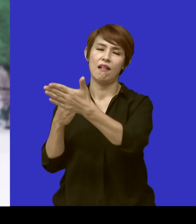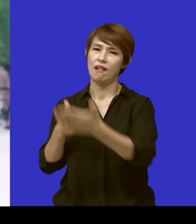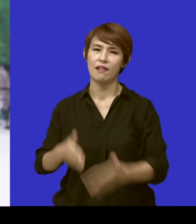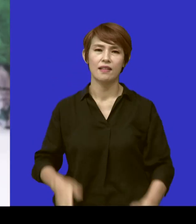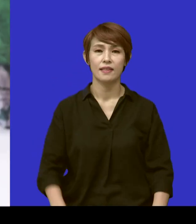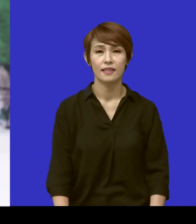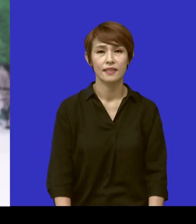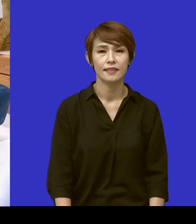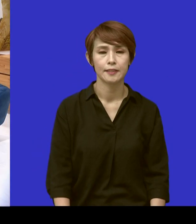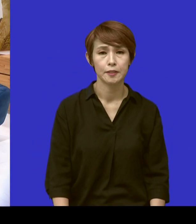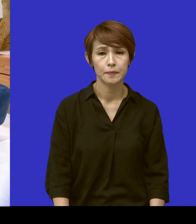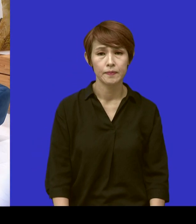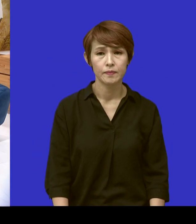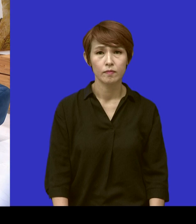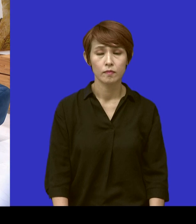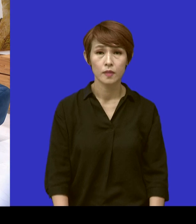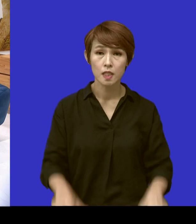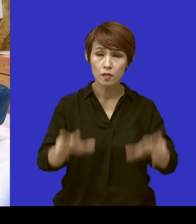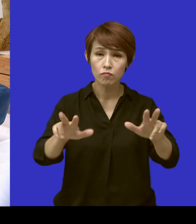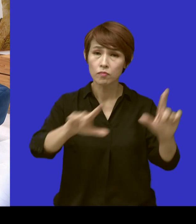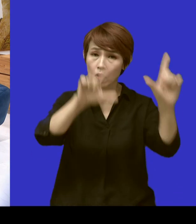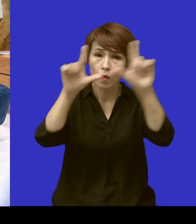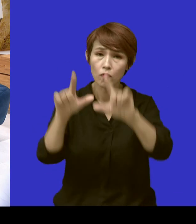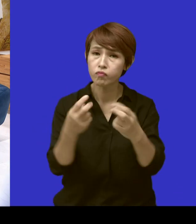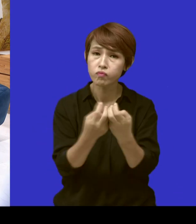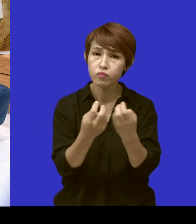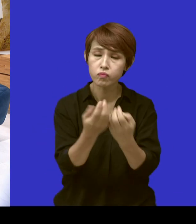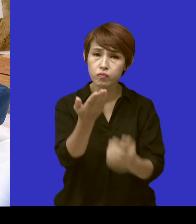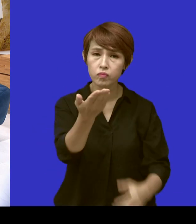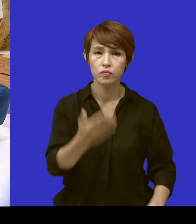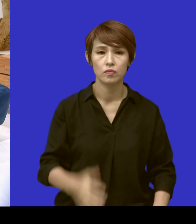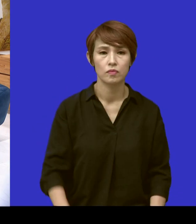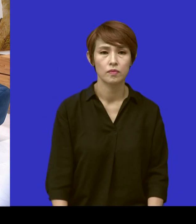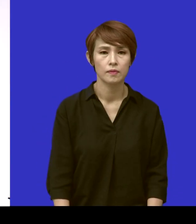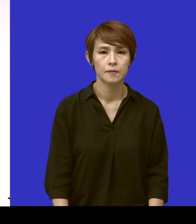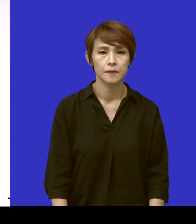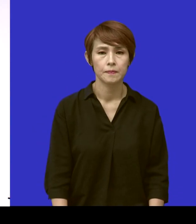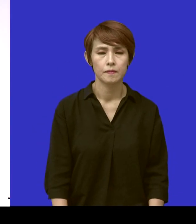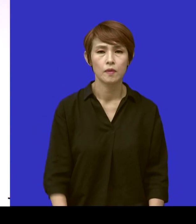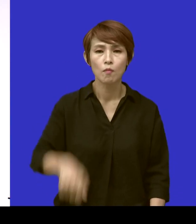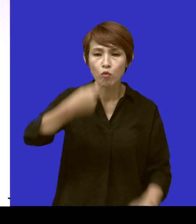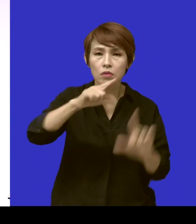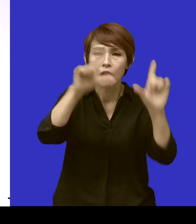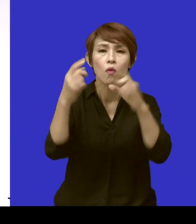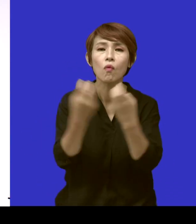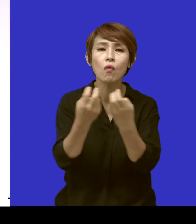그렇죠. 그러면 지금은 어떻게 생활하고 있으신가요?